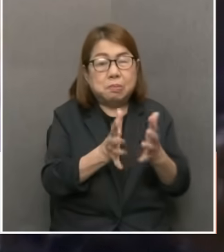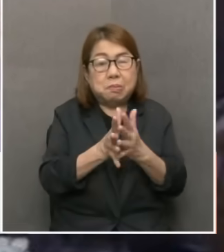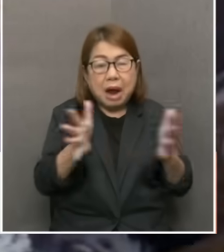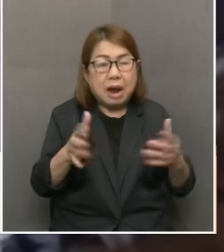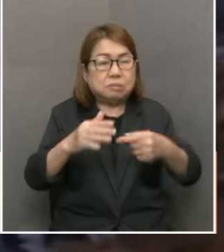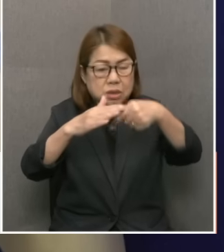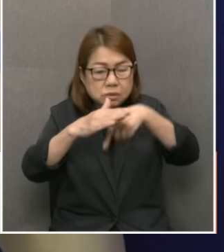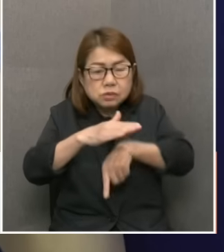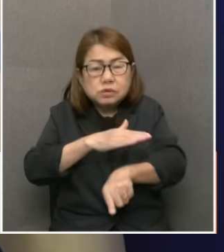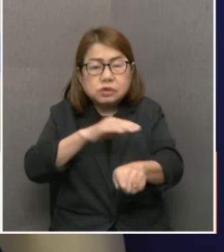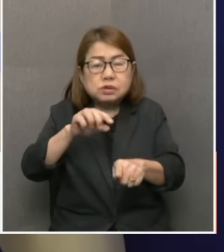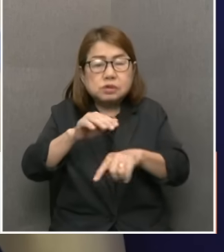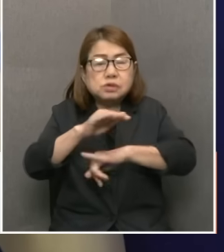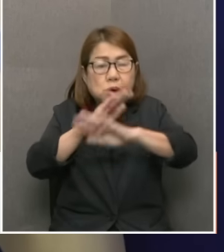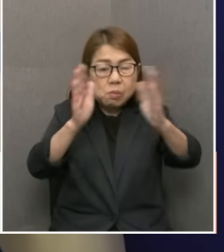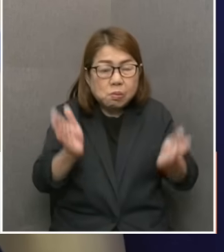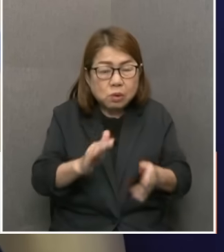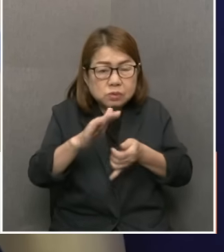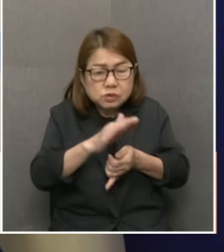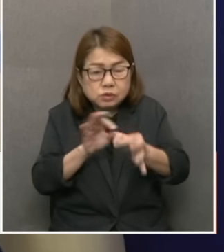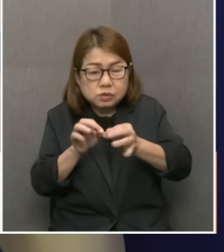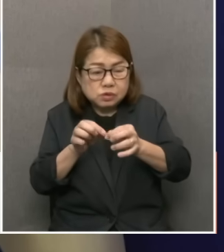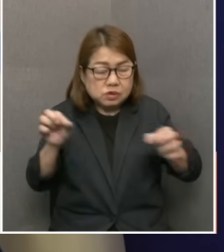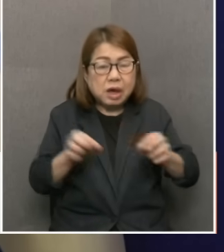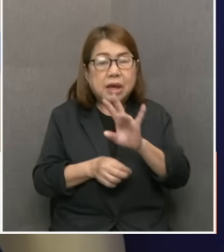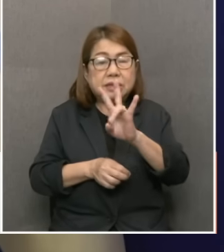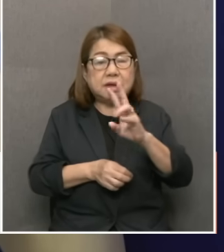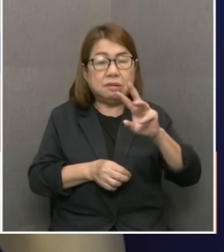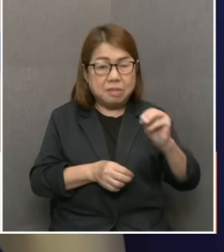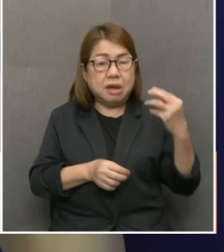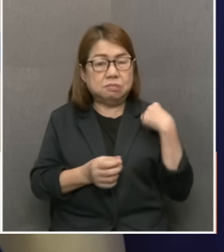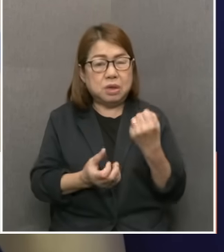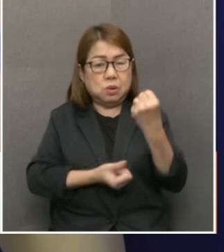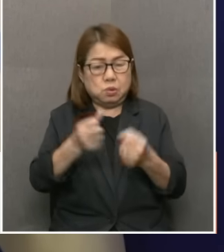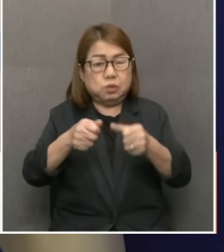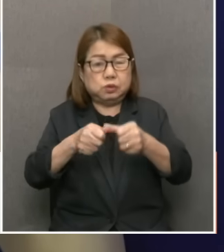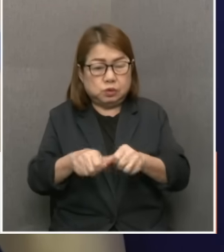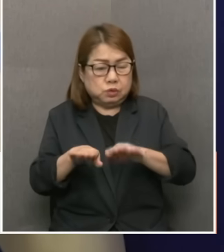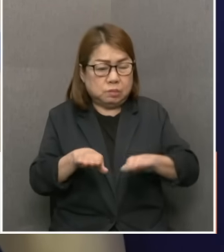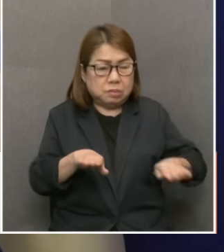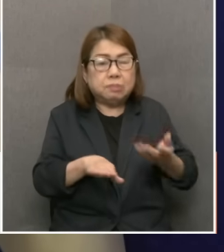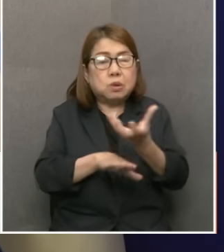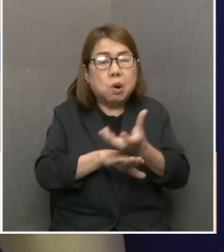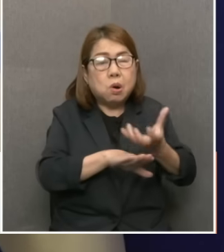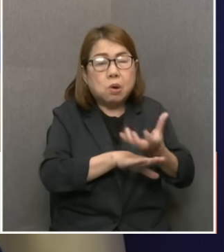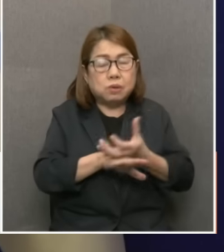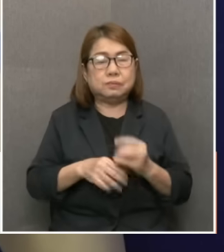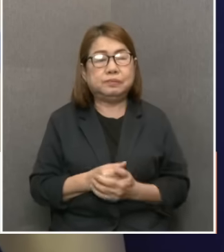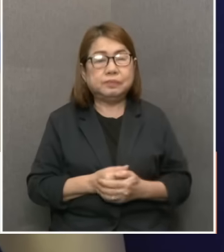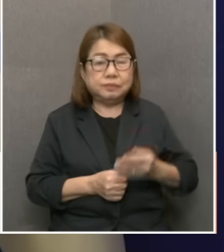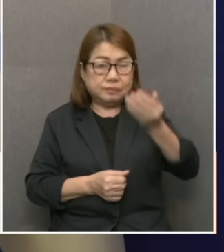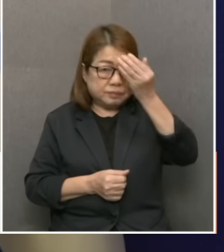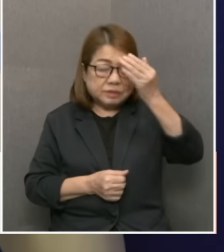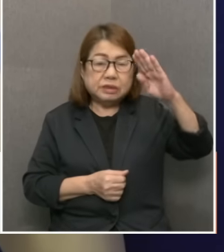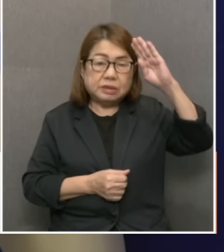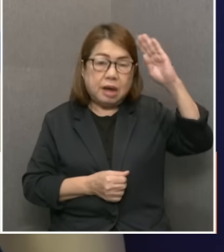กว้าง7เมตรและจรวดเก็บอยู่ใต้ดินและเจอรถหลายคันใช้เก็บอาวุธค่ะกองทัพอิสราเอลแถลงเมื่อวาน